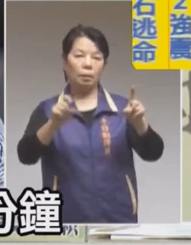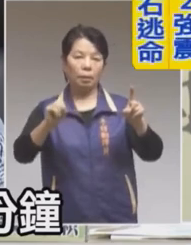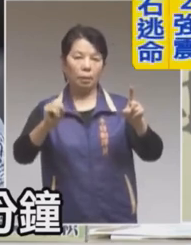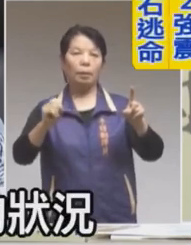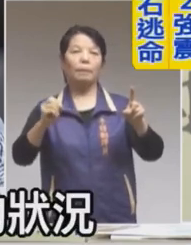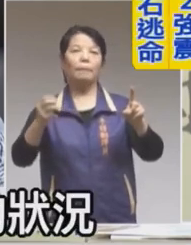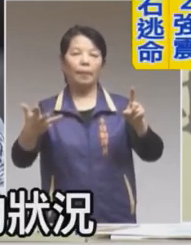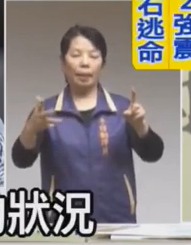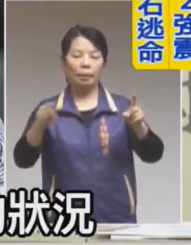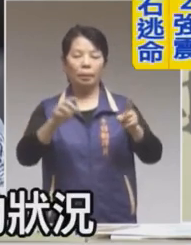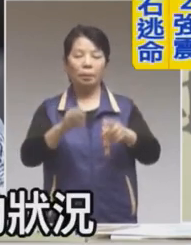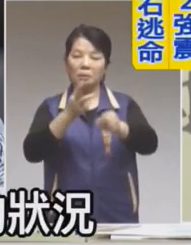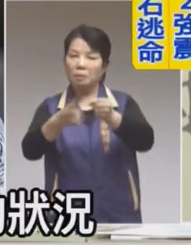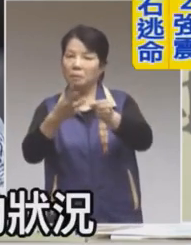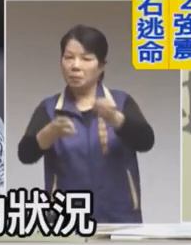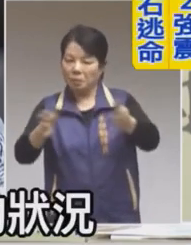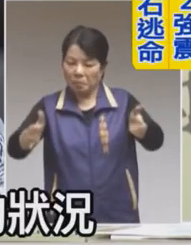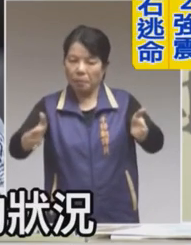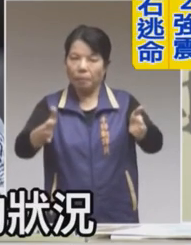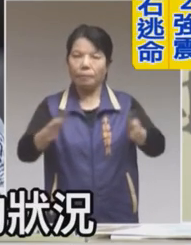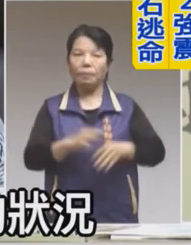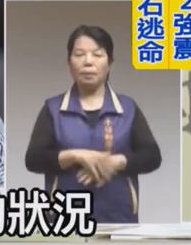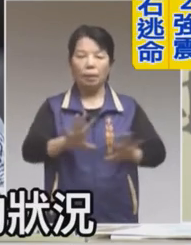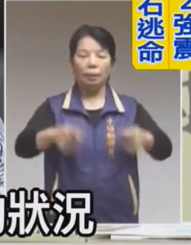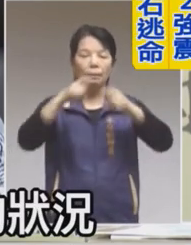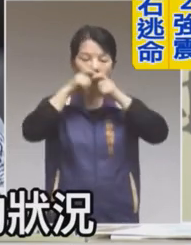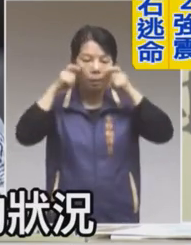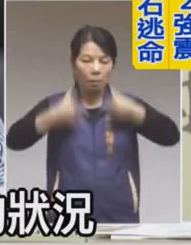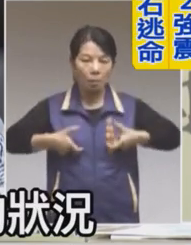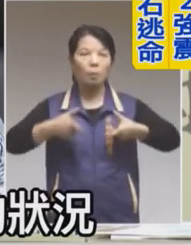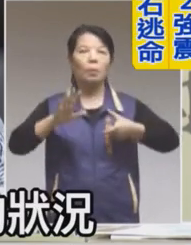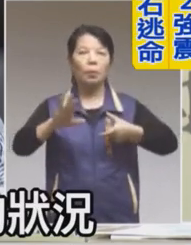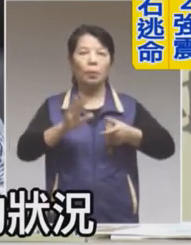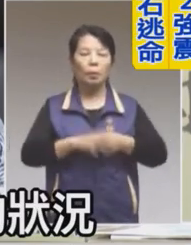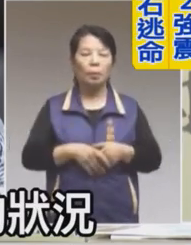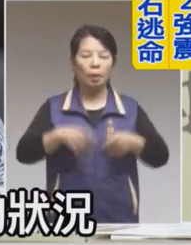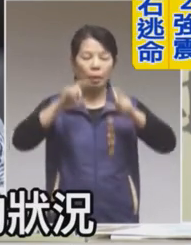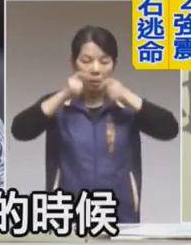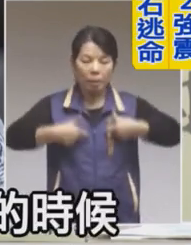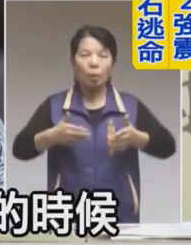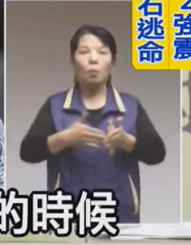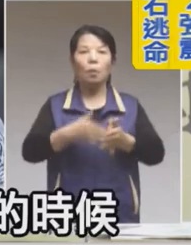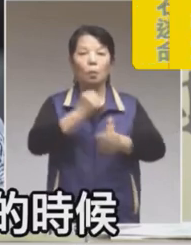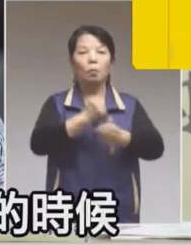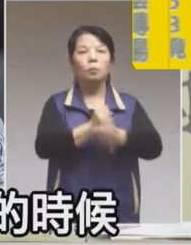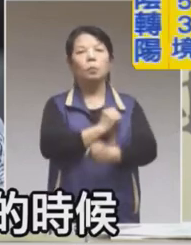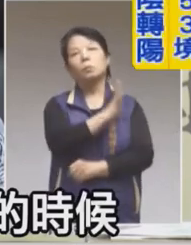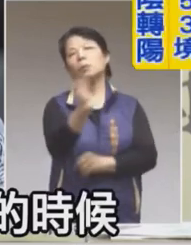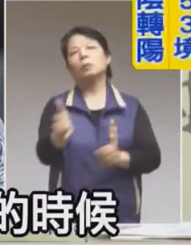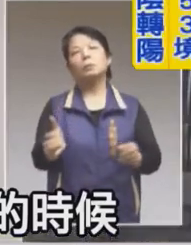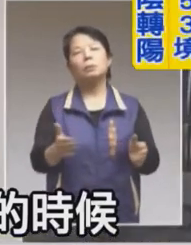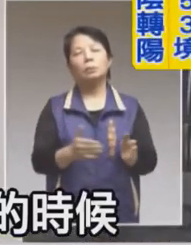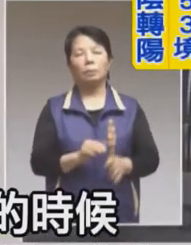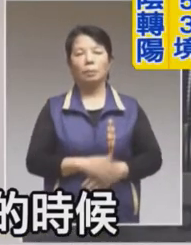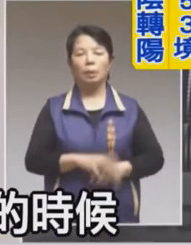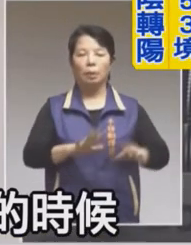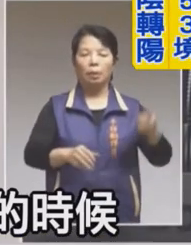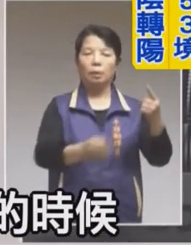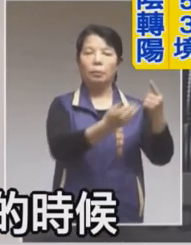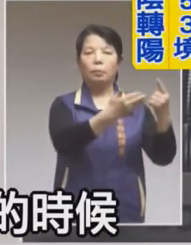这三分钟里面呢看到有把口罩拉下来到下巴的这个状况。所以